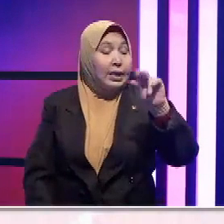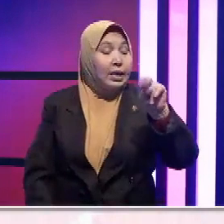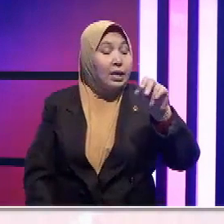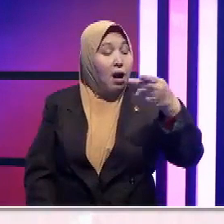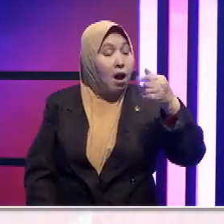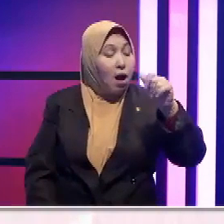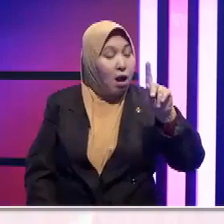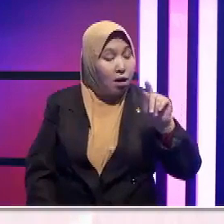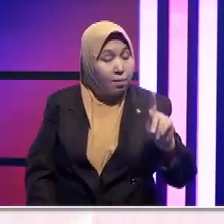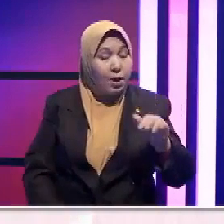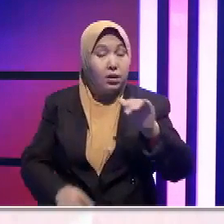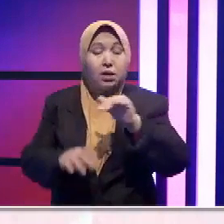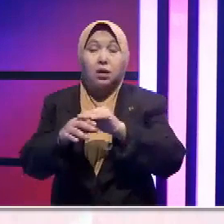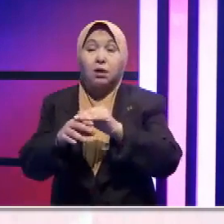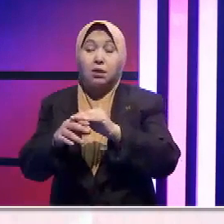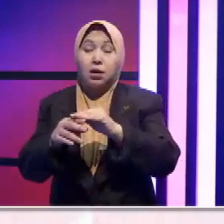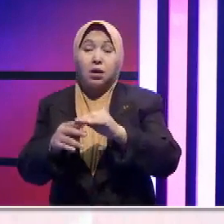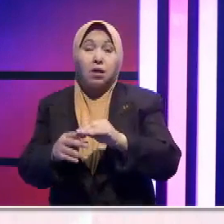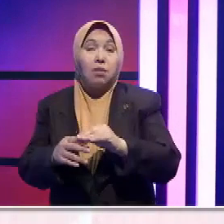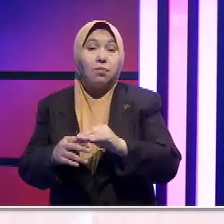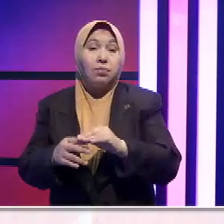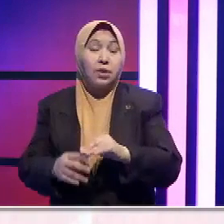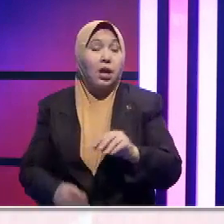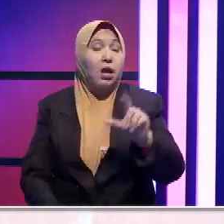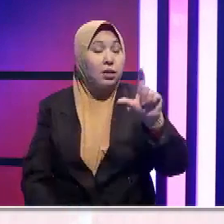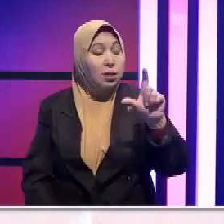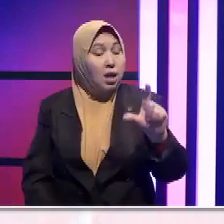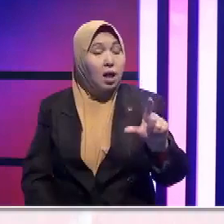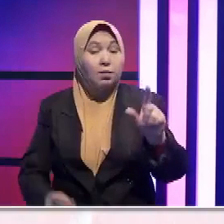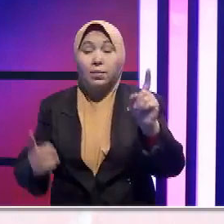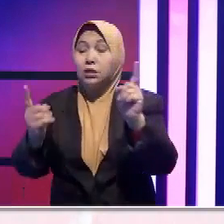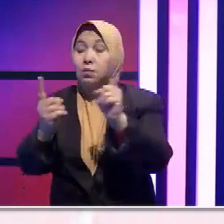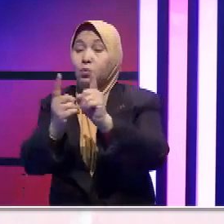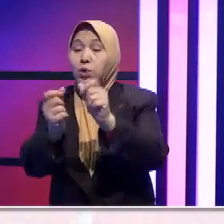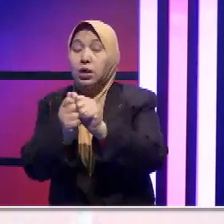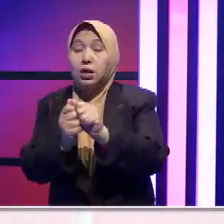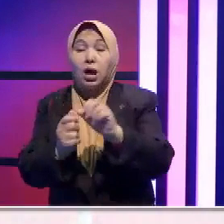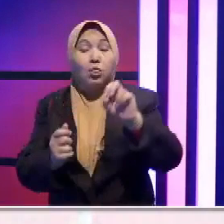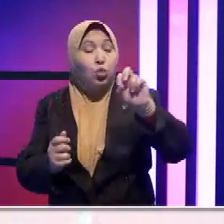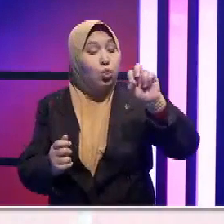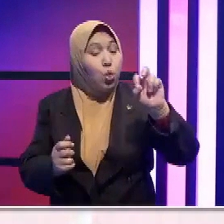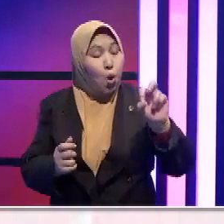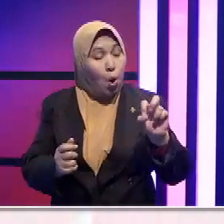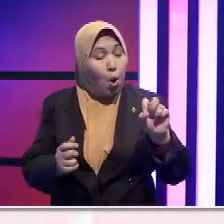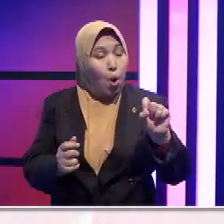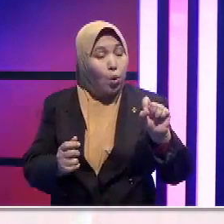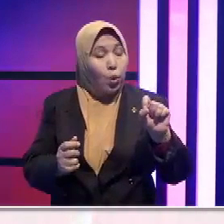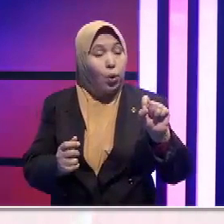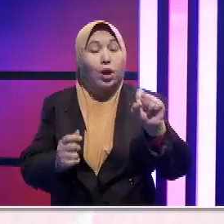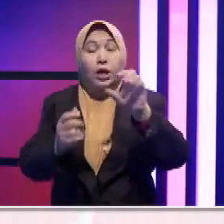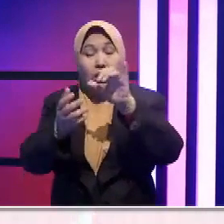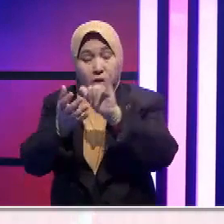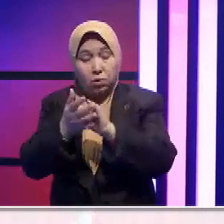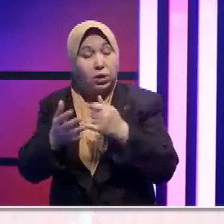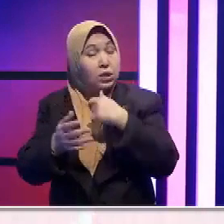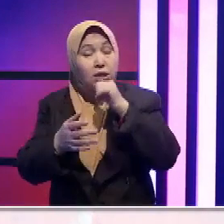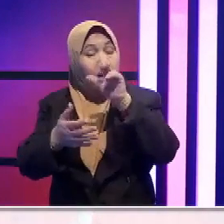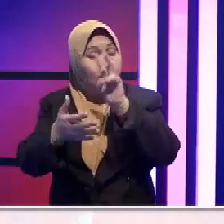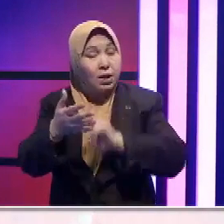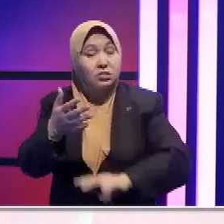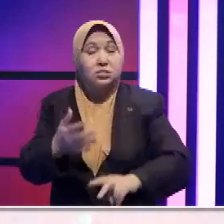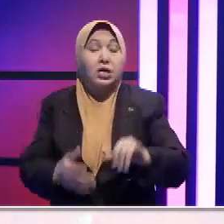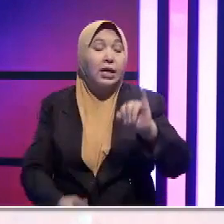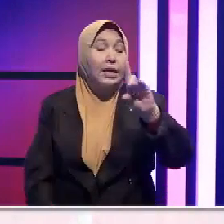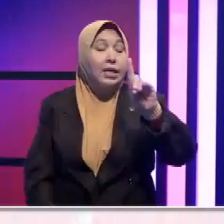oleh kalimah huruf d dalya bertemu dengan pot maksudnya dah mati bertemu dengan Boat kita tidak baca secara